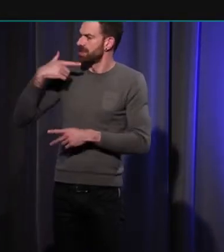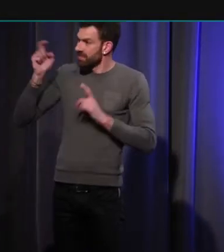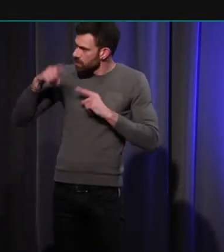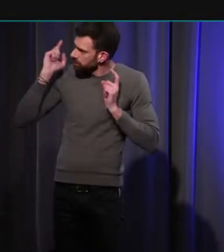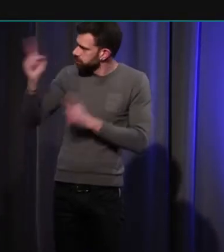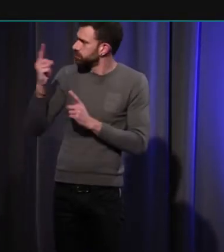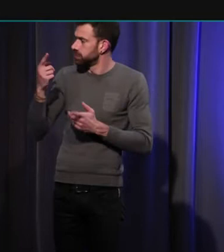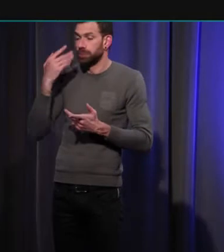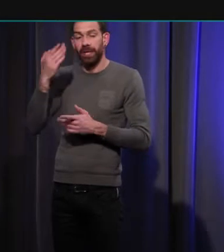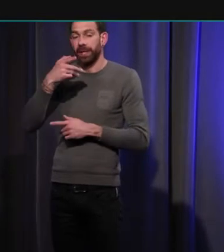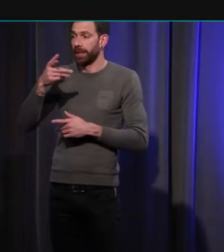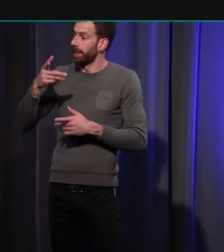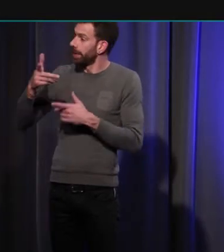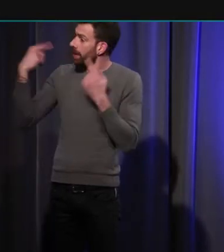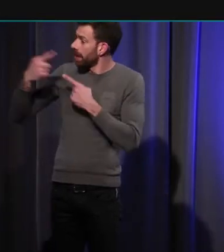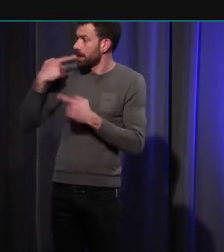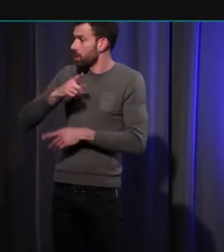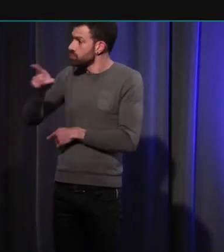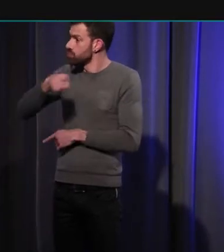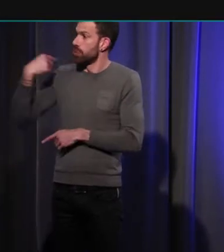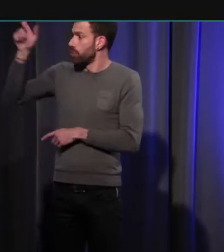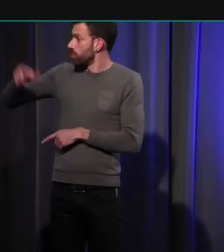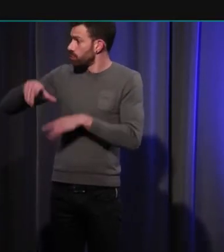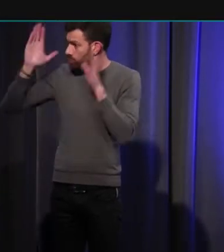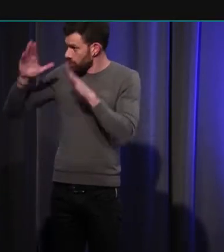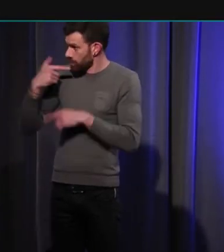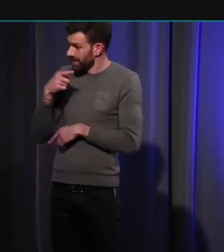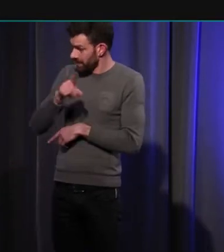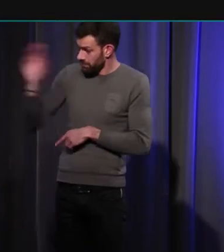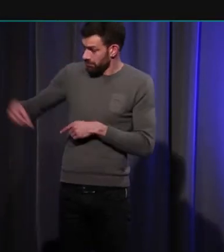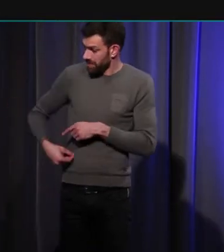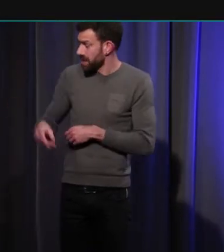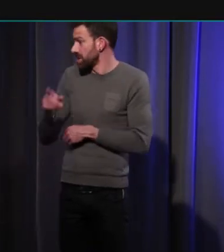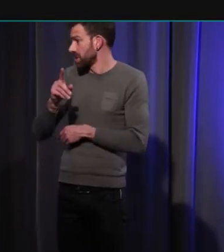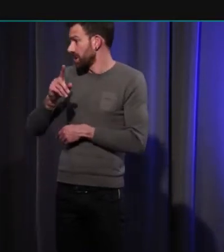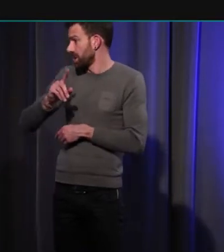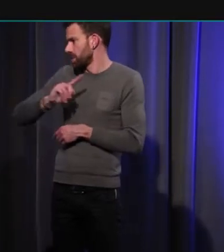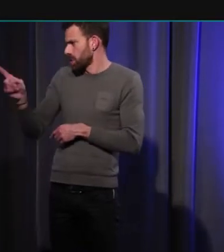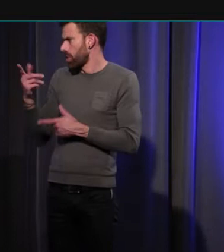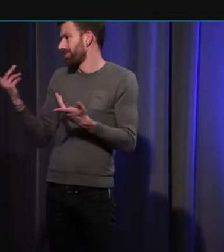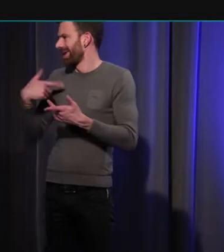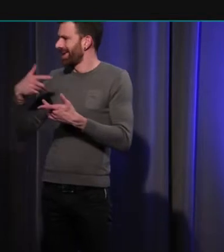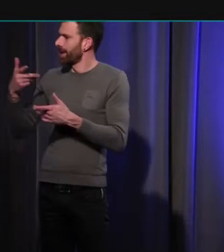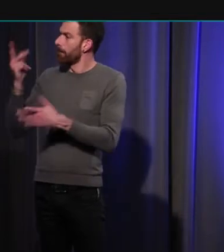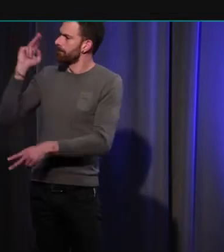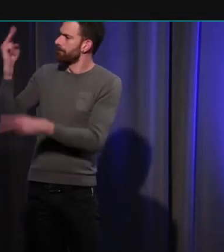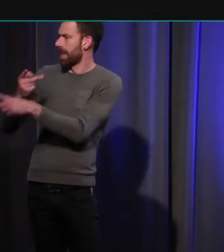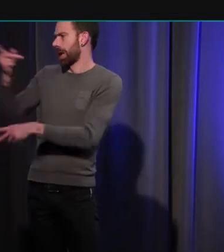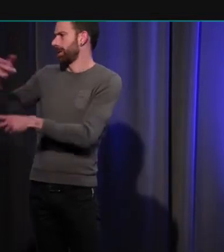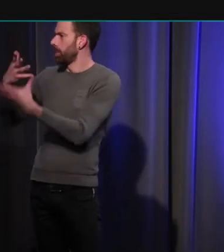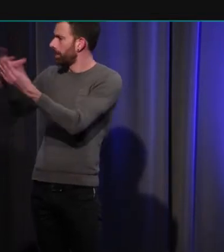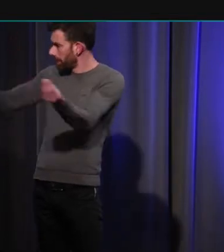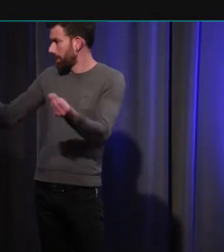un musulman comme et n'ont pas empêché mehamha l'iscid donc là vous voyez bernard est très extrême et